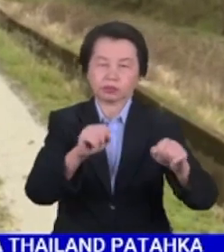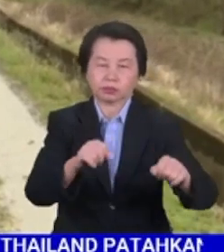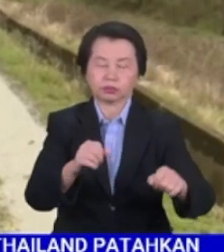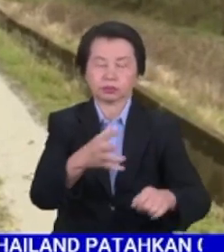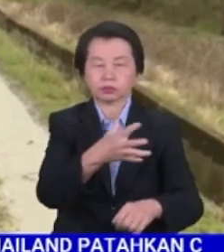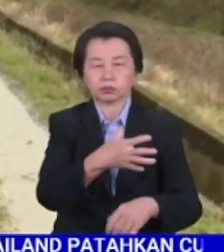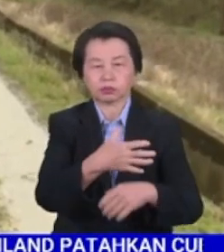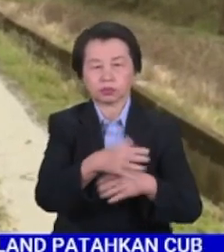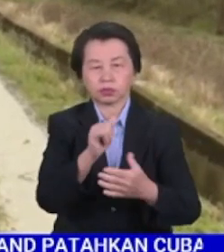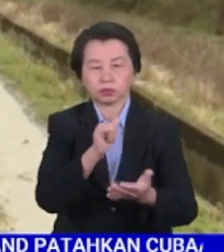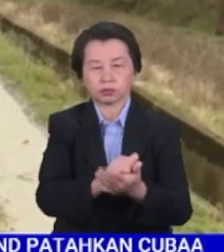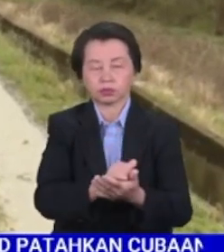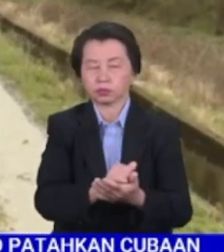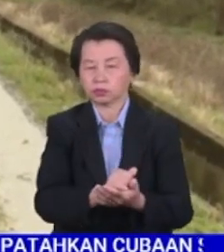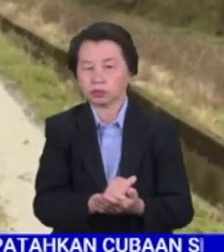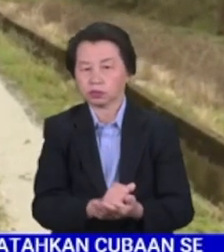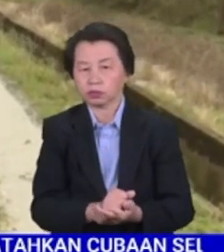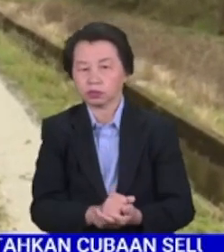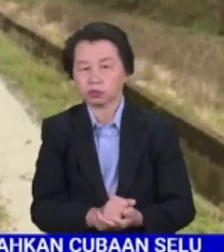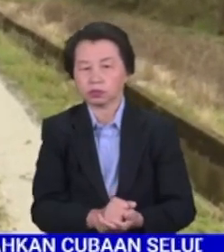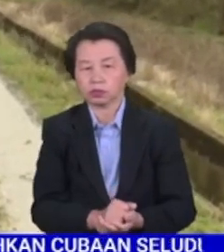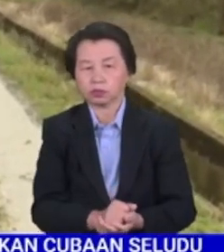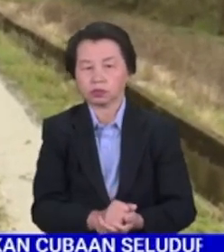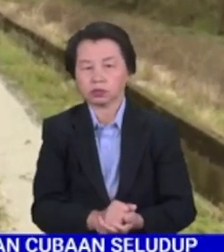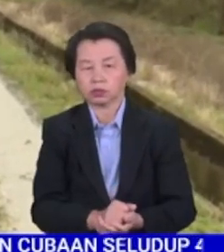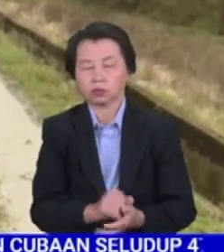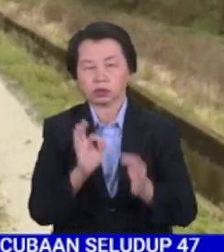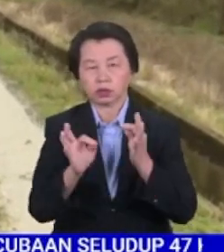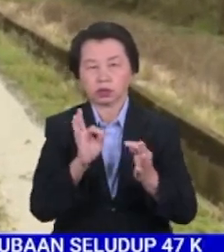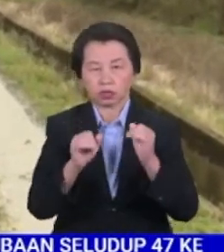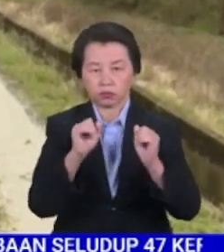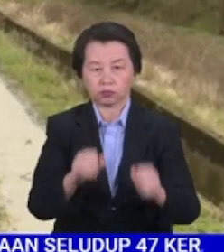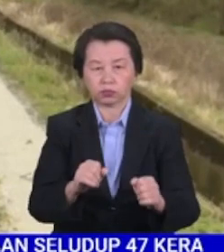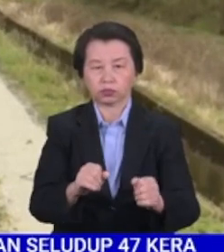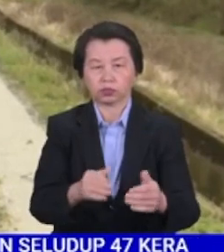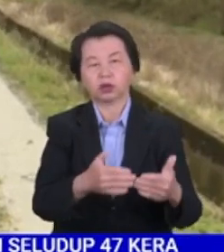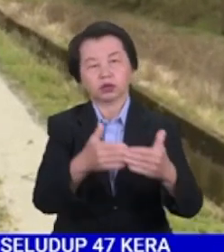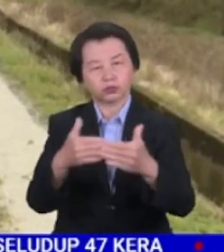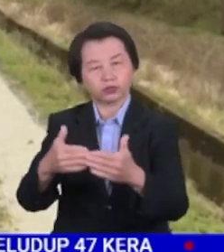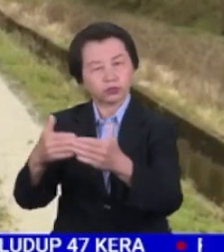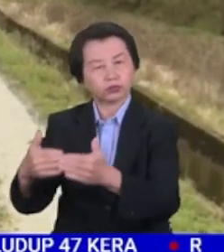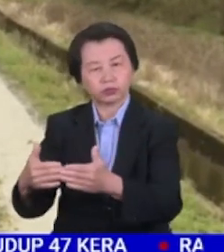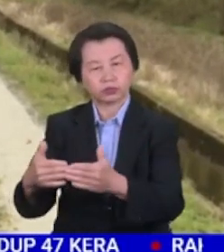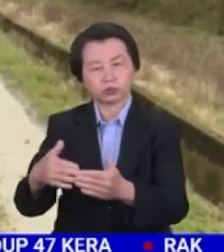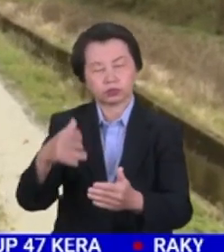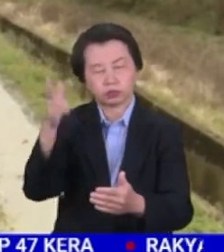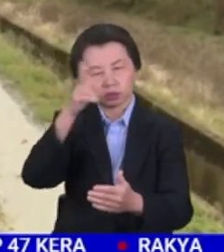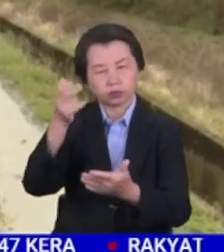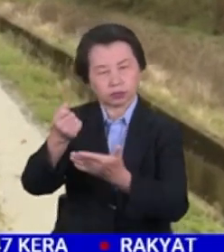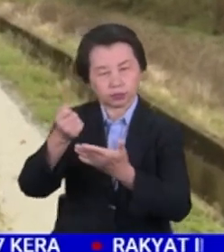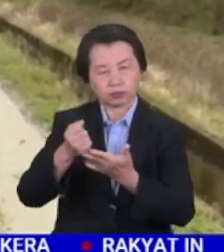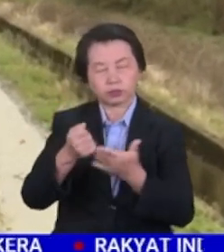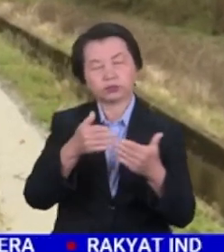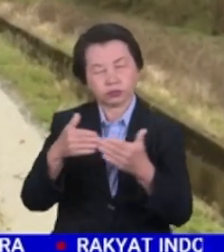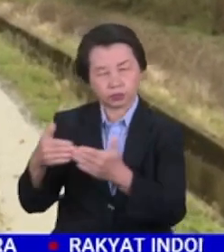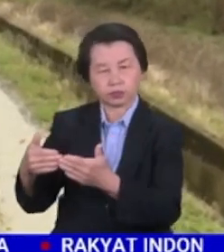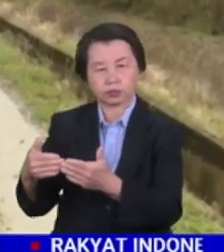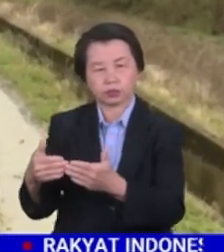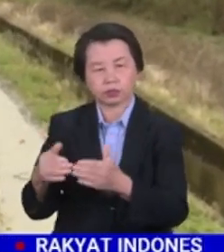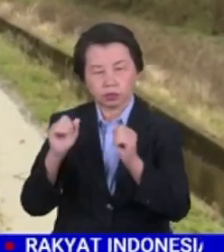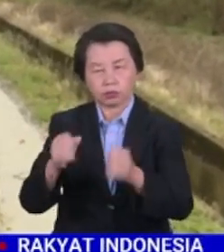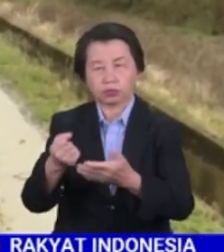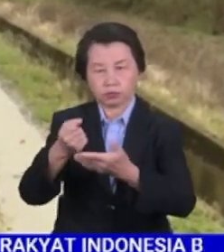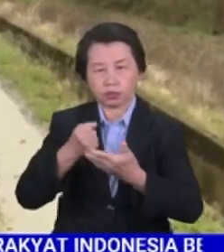Lepas tu cuma kalau boleh benda ni diteruskan lah tiap-tiap musim